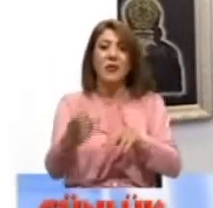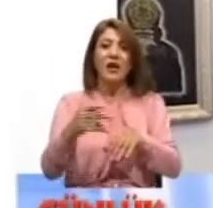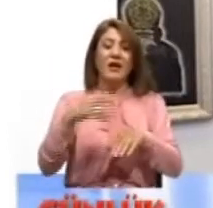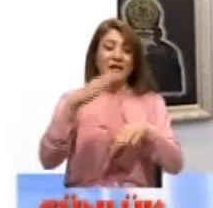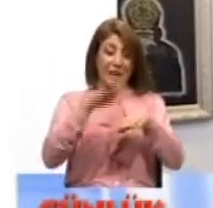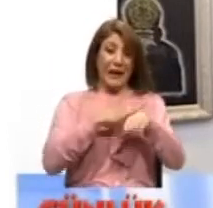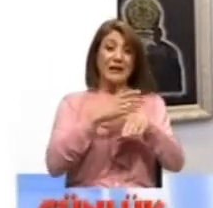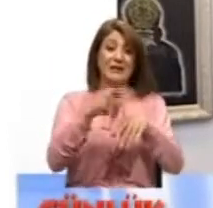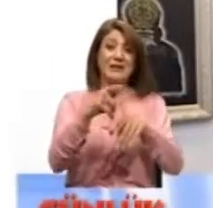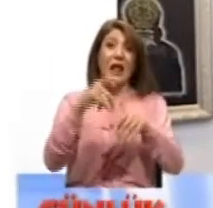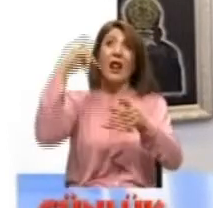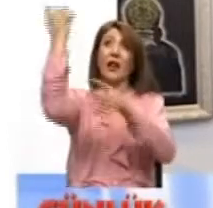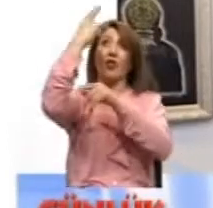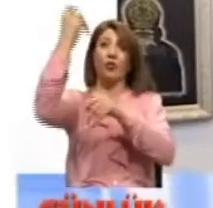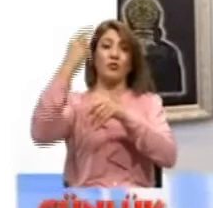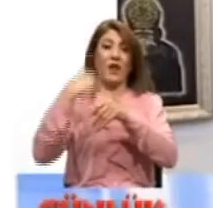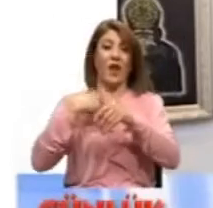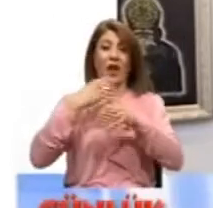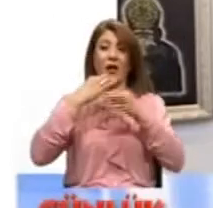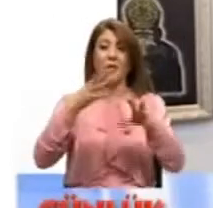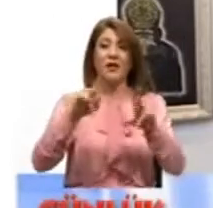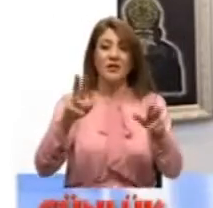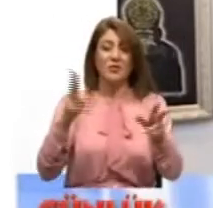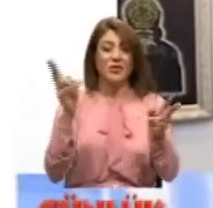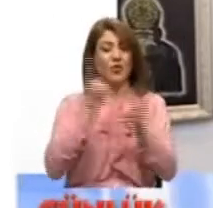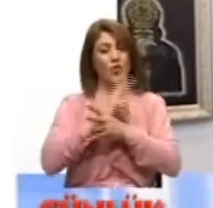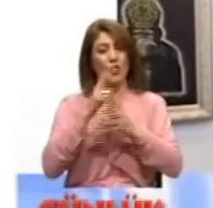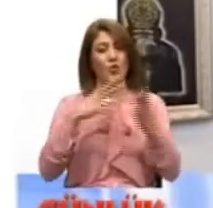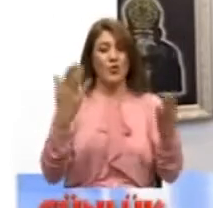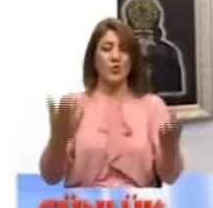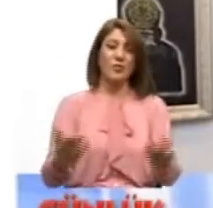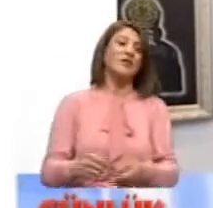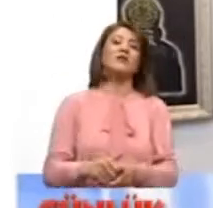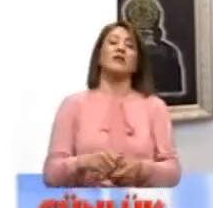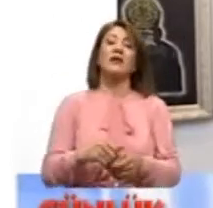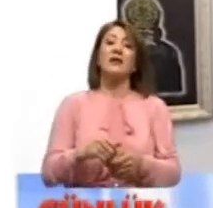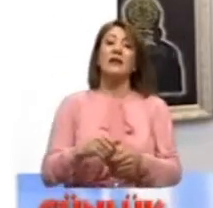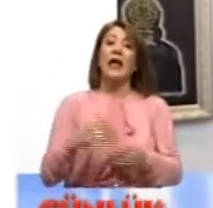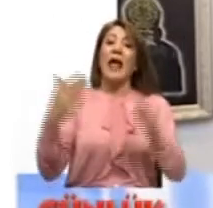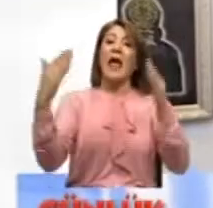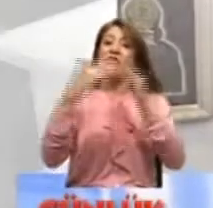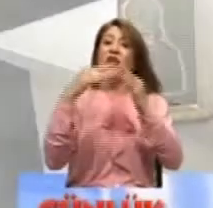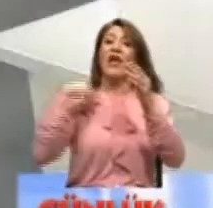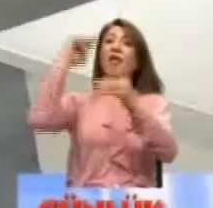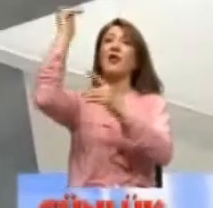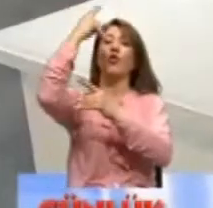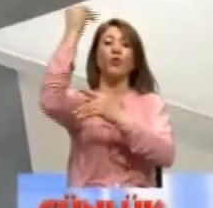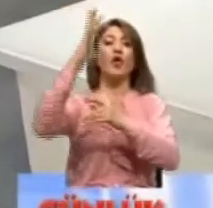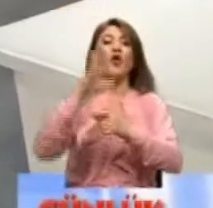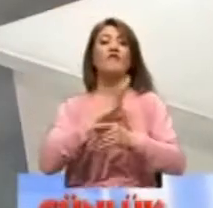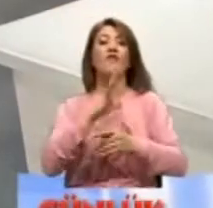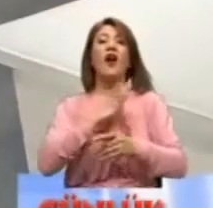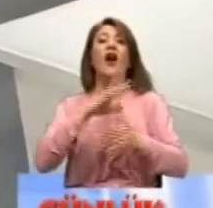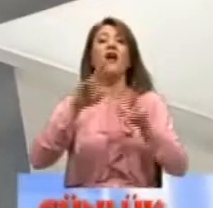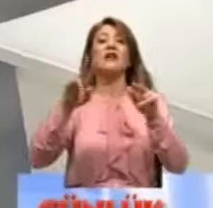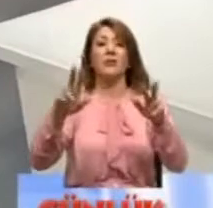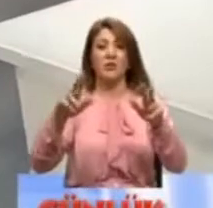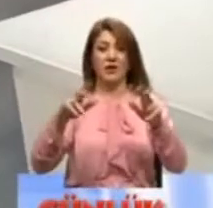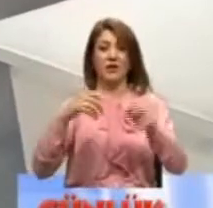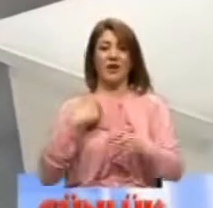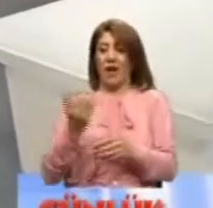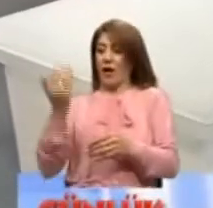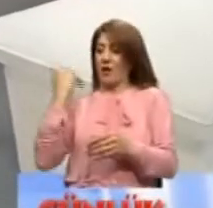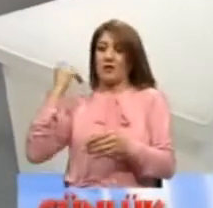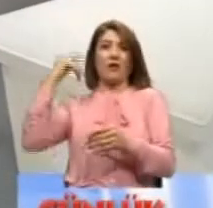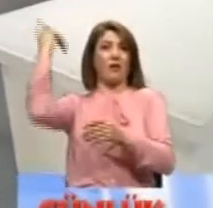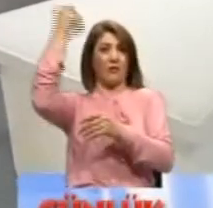Kedisinden helikopter yaptı. Evet. O da güzel. Arkada da evcil helikopterim var gibi bir şey bu durum aslında. Arkada değil mi? Da uçurmuş seyrediyorlar ha böyle.